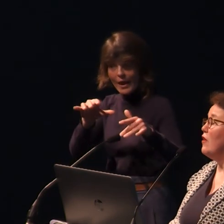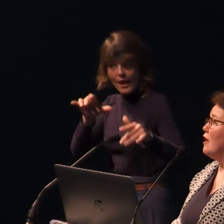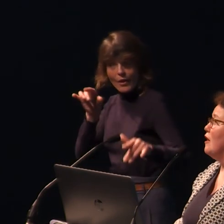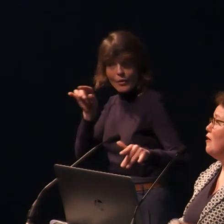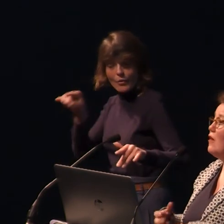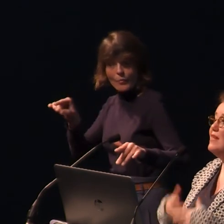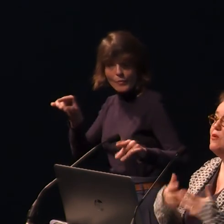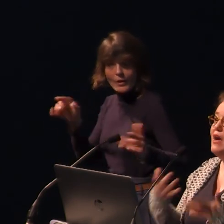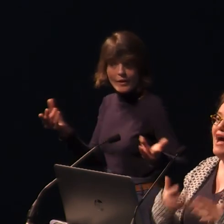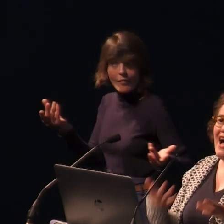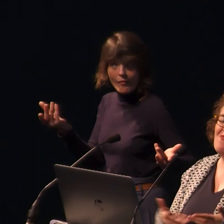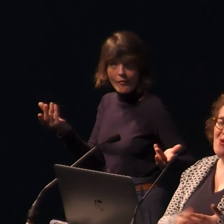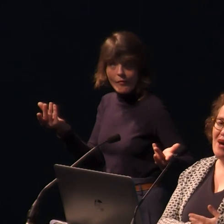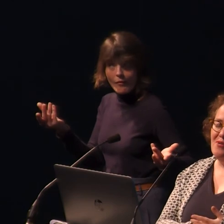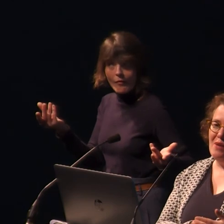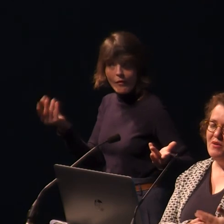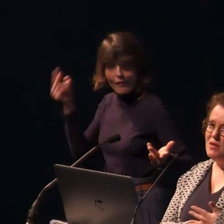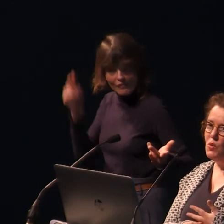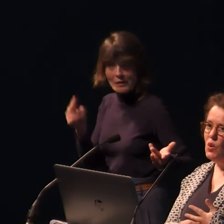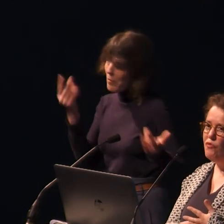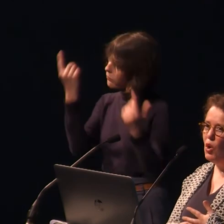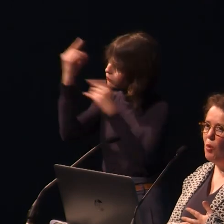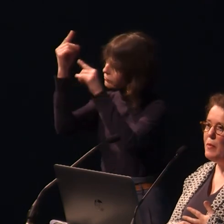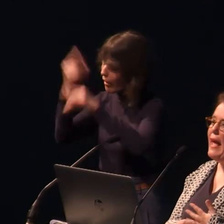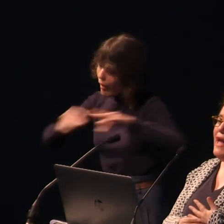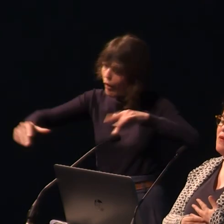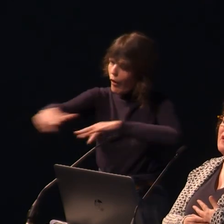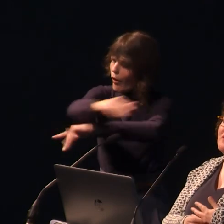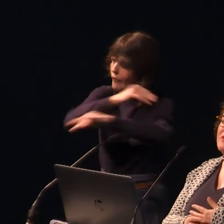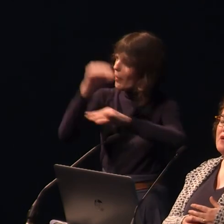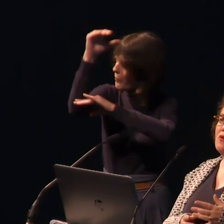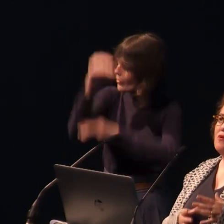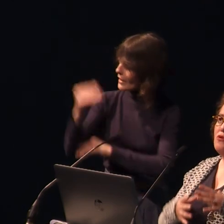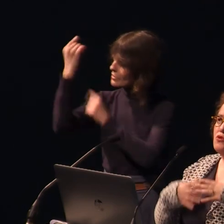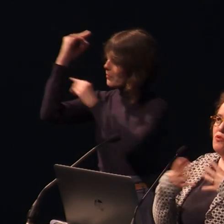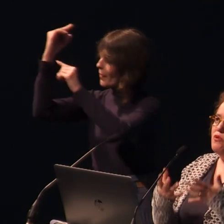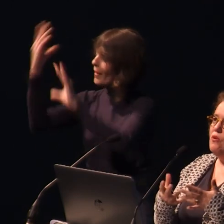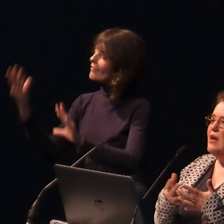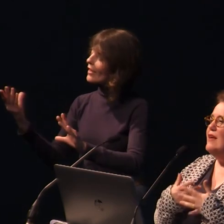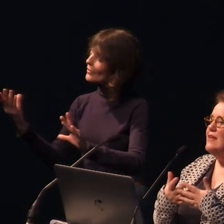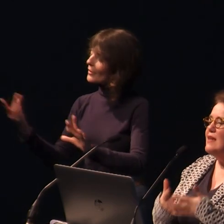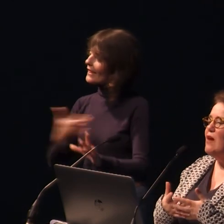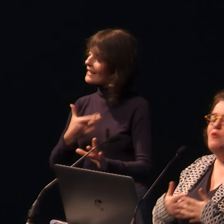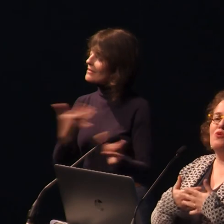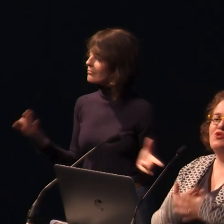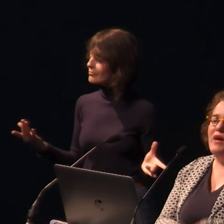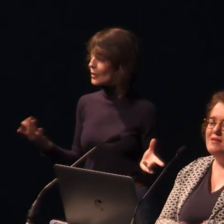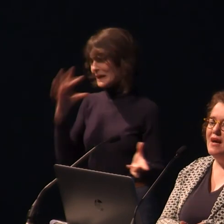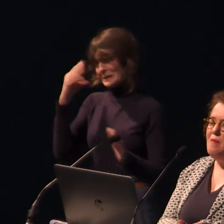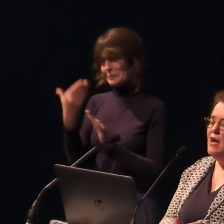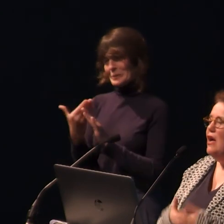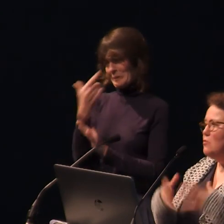un ver un véritable avocat de la protection de l'environnement donc c'est pour ça que je trouve que ça serait vraiment une solution